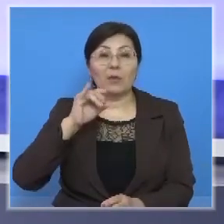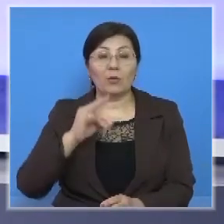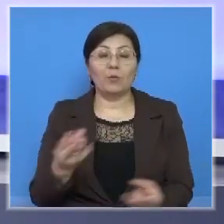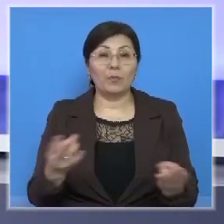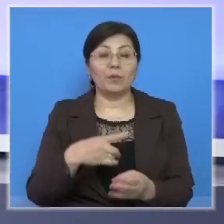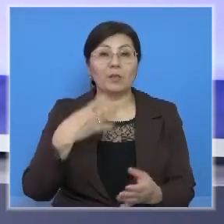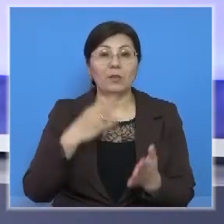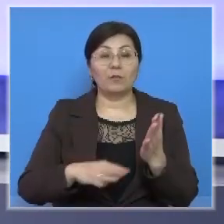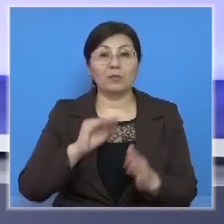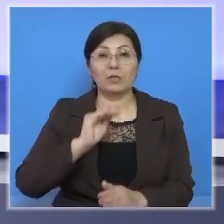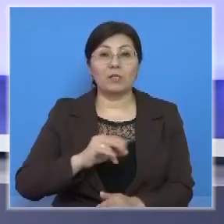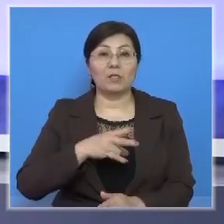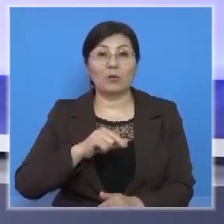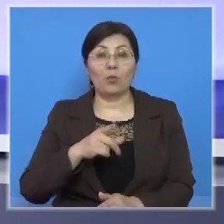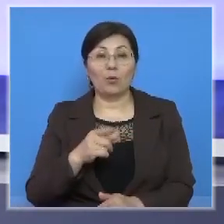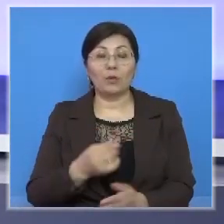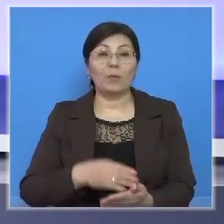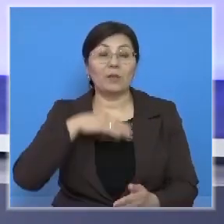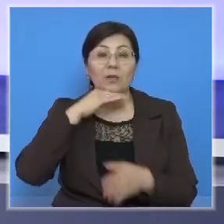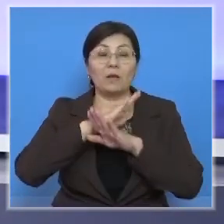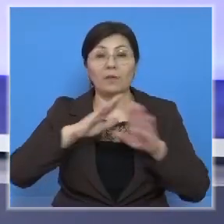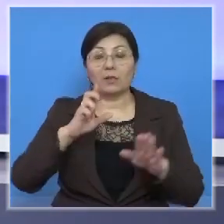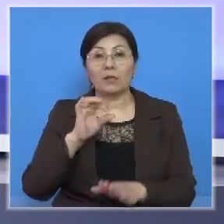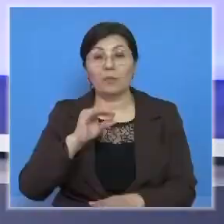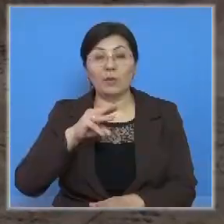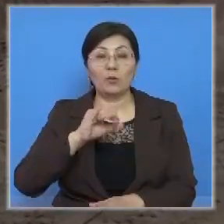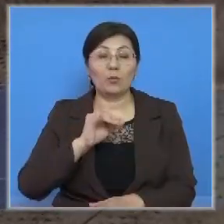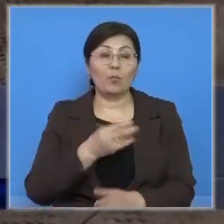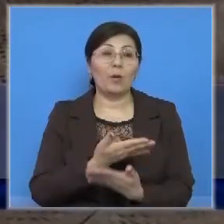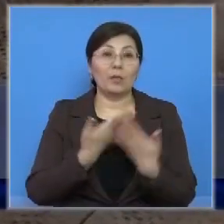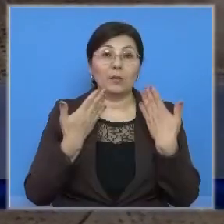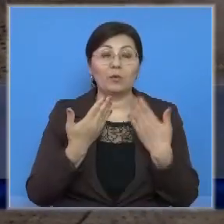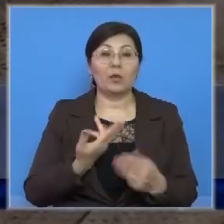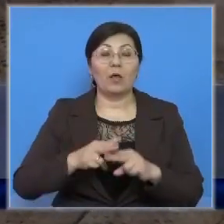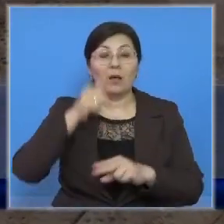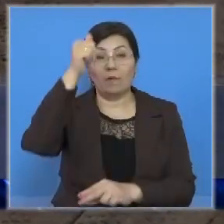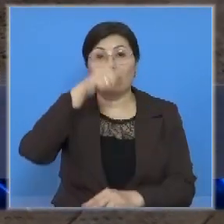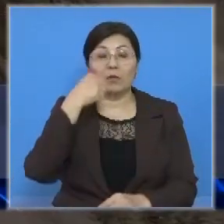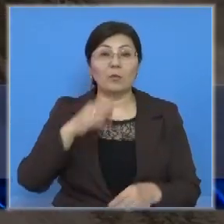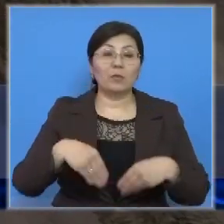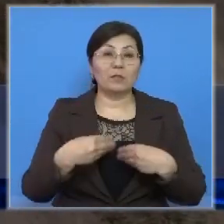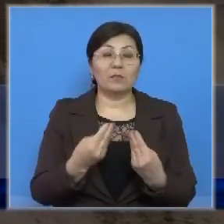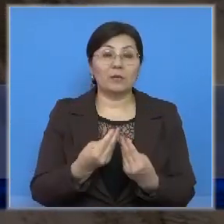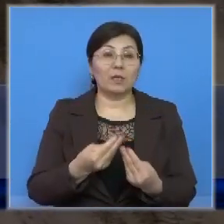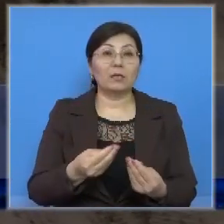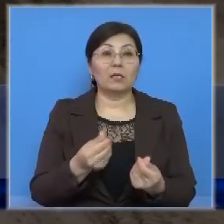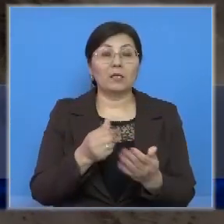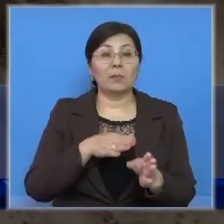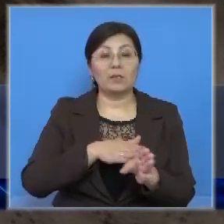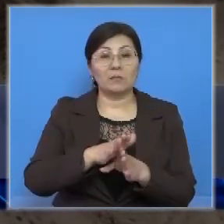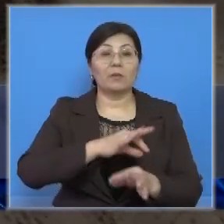тысяч тонн. Специалисты обещают, что нехватки битума не будет. В этом году на выделенные средства планируется